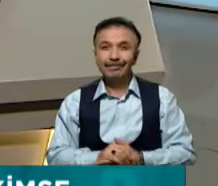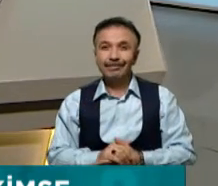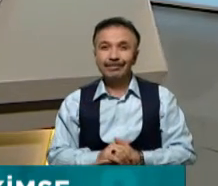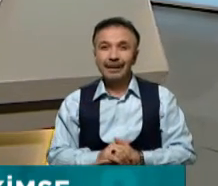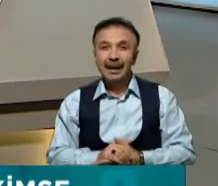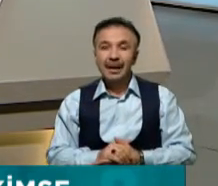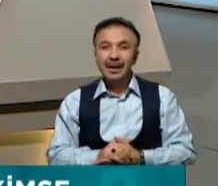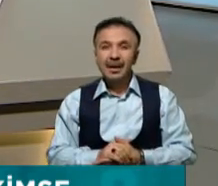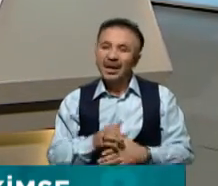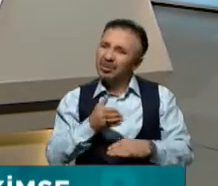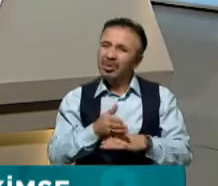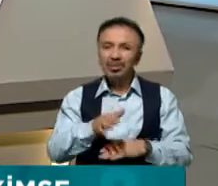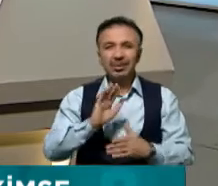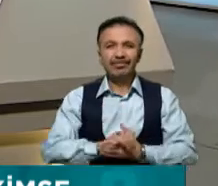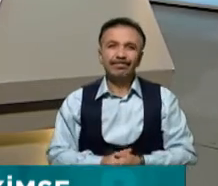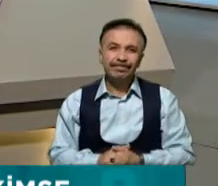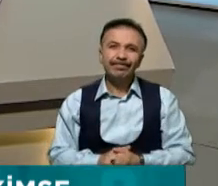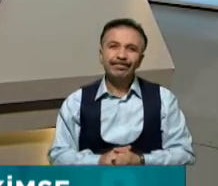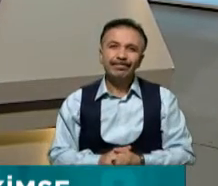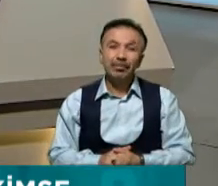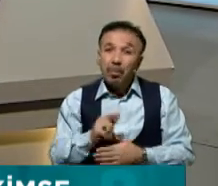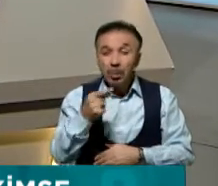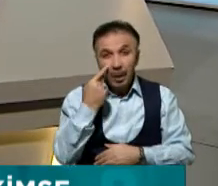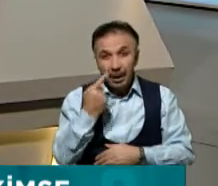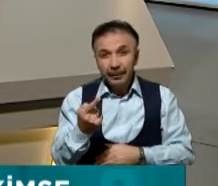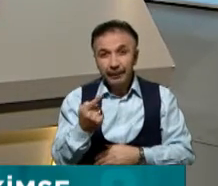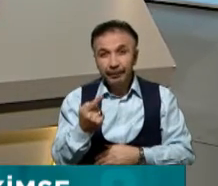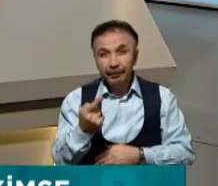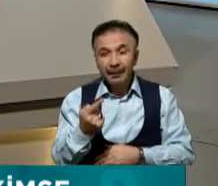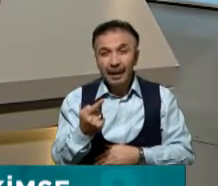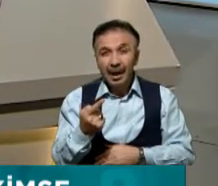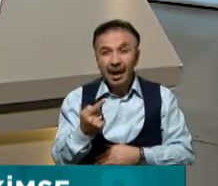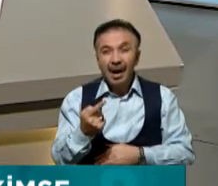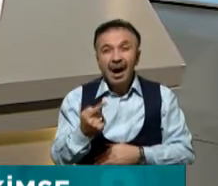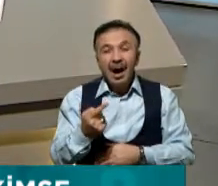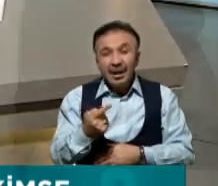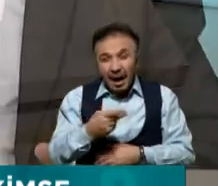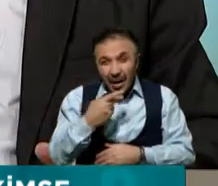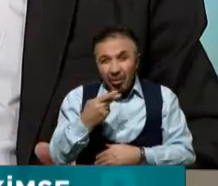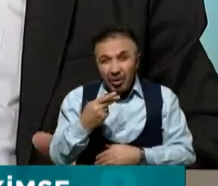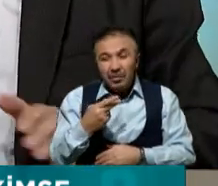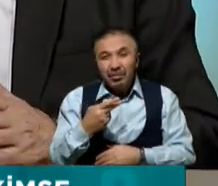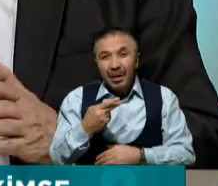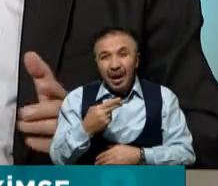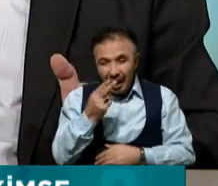alet etmek doğru bir şey değil. Bu bakımdan ağız alışkanlığıyla veya böyle